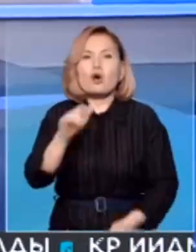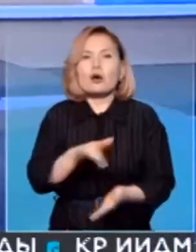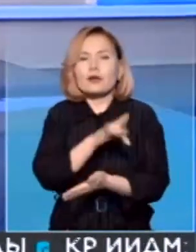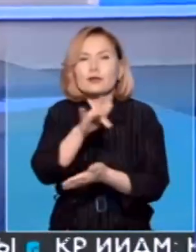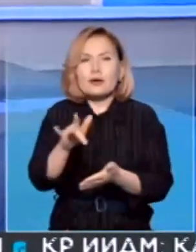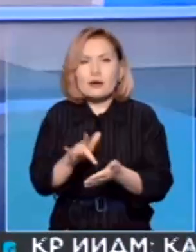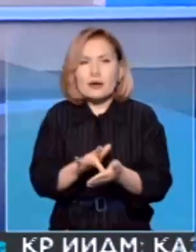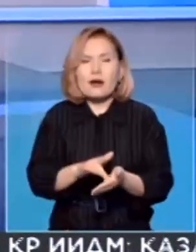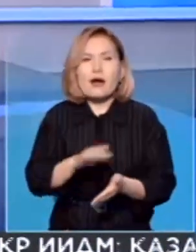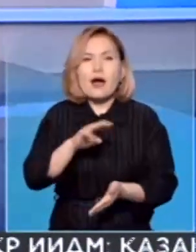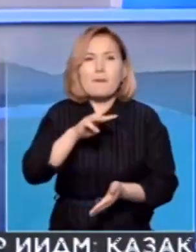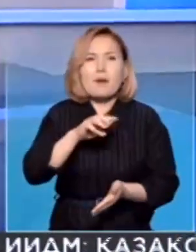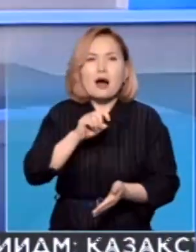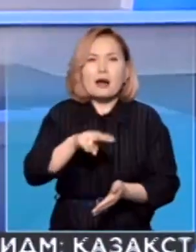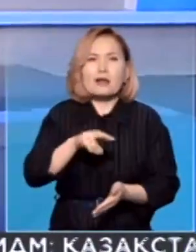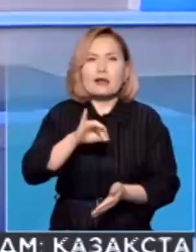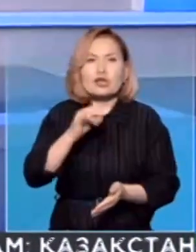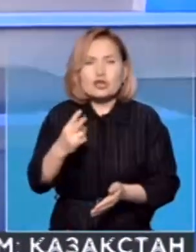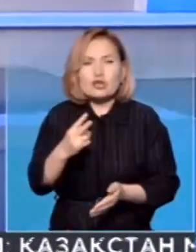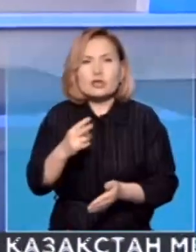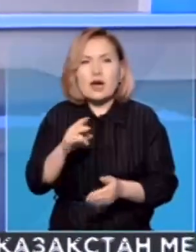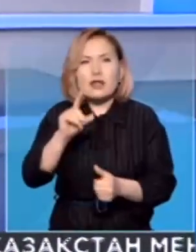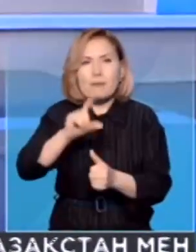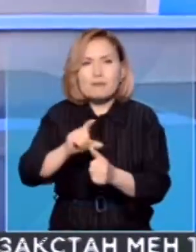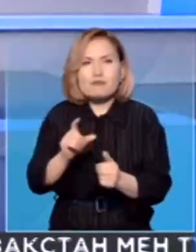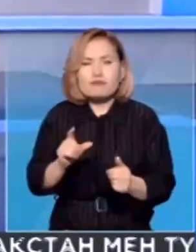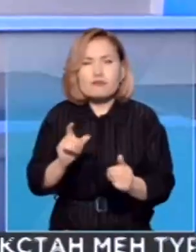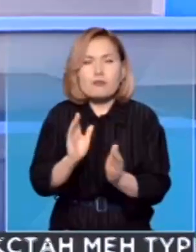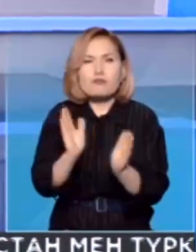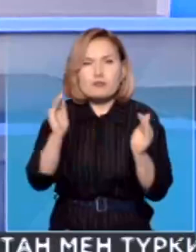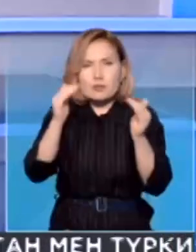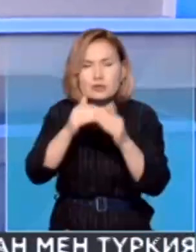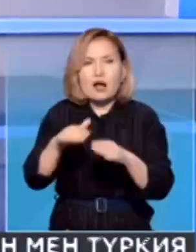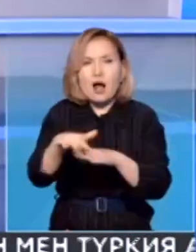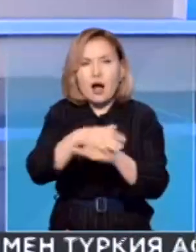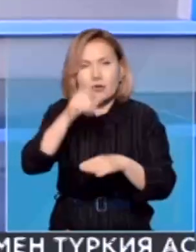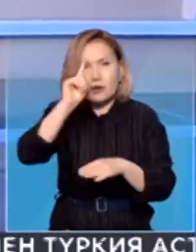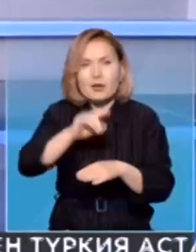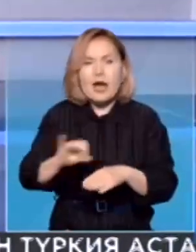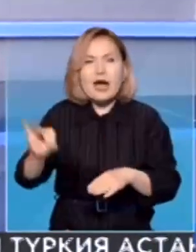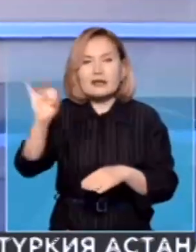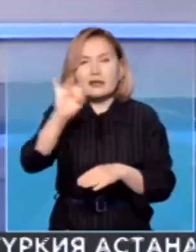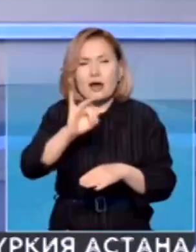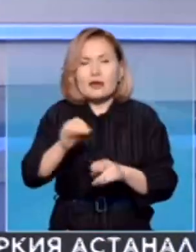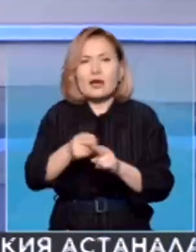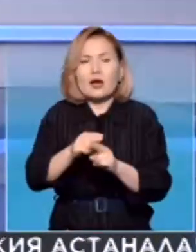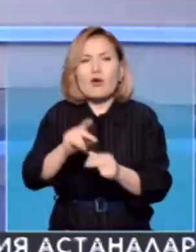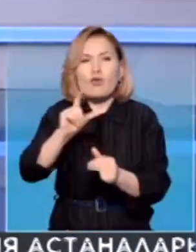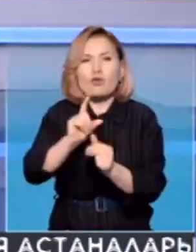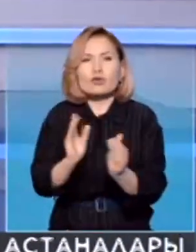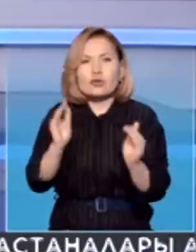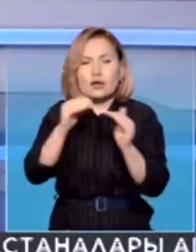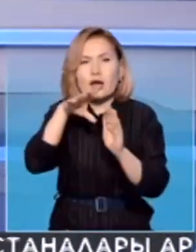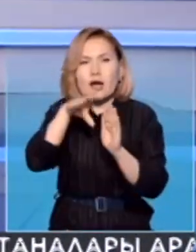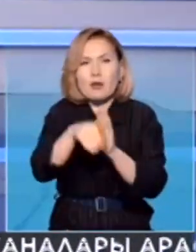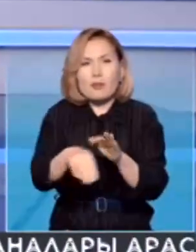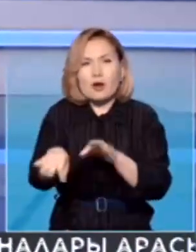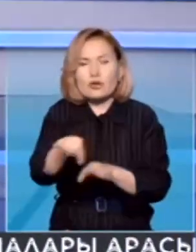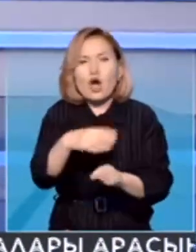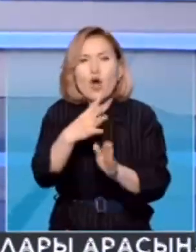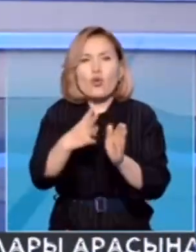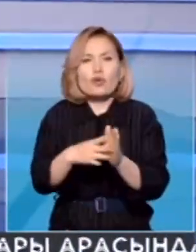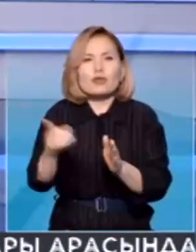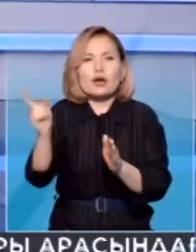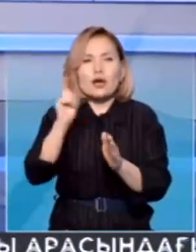Қостанайдағы Марал Ишан мешітіне жергілікті жұрт жақсы біледі. Тарихи жәдігер, киелі нысандар картасына да енген. 19-шы ғасырда бой